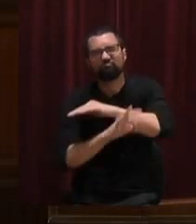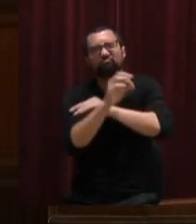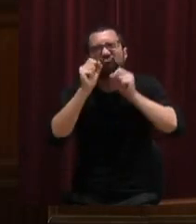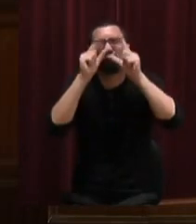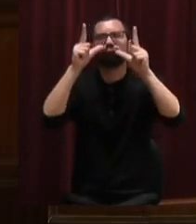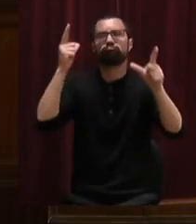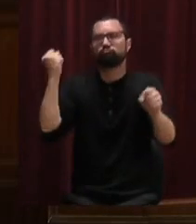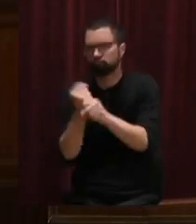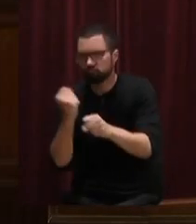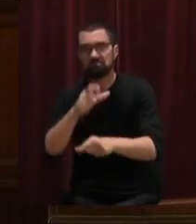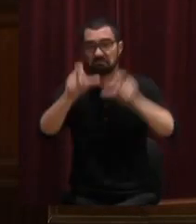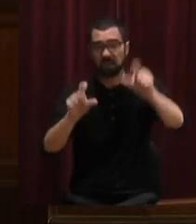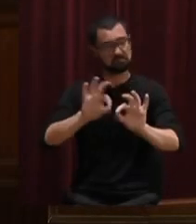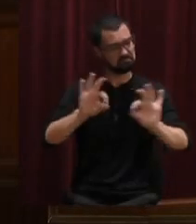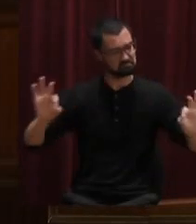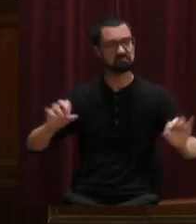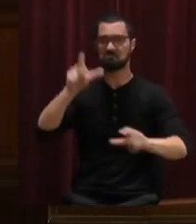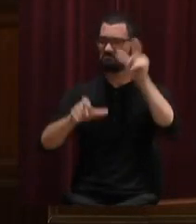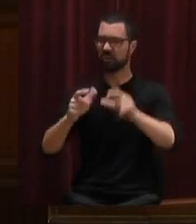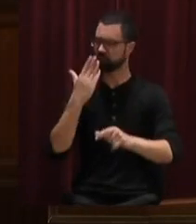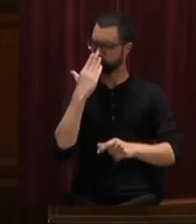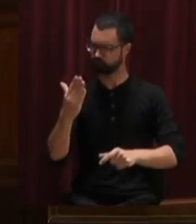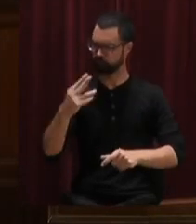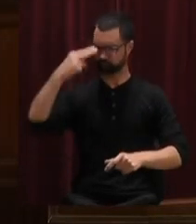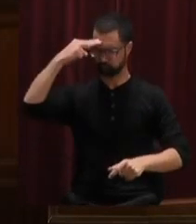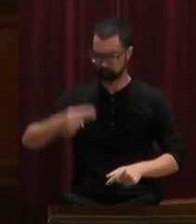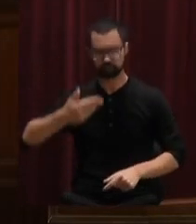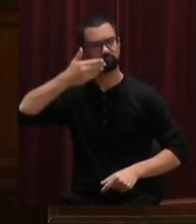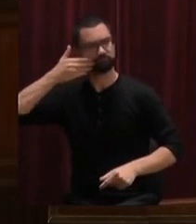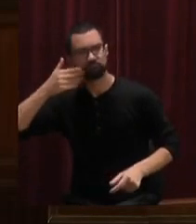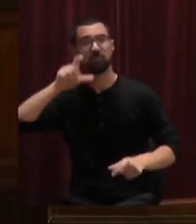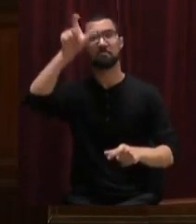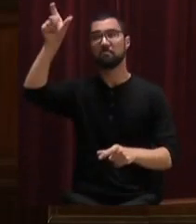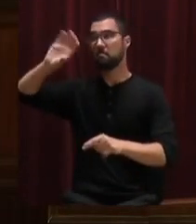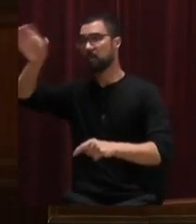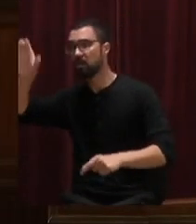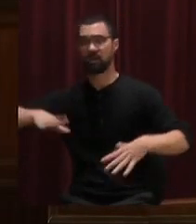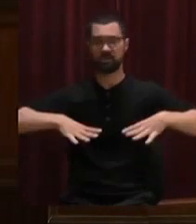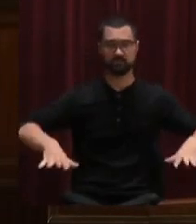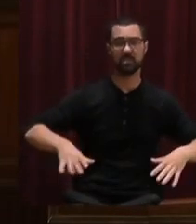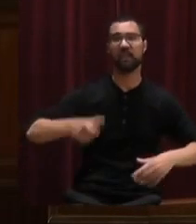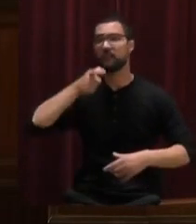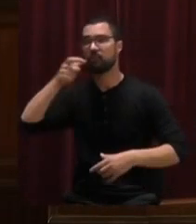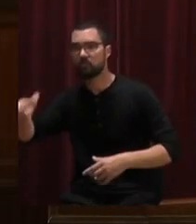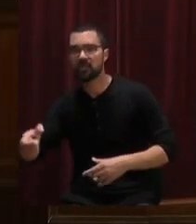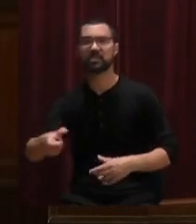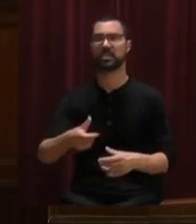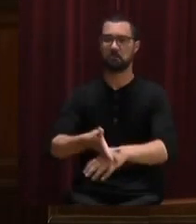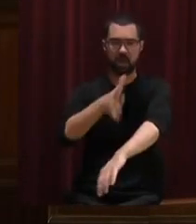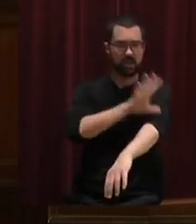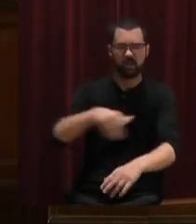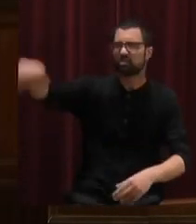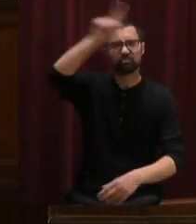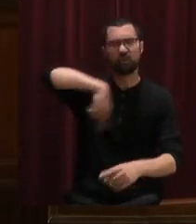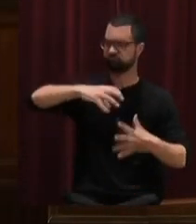gent humil i, sobretot, gent honesta, que fa que Formentera, Menorca, Eivissa i Mallorca un referent, siguin un